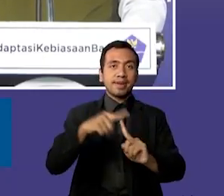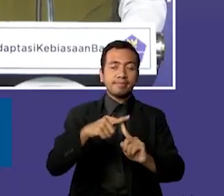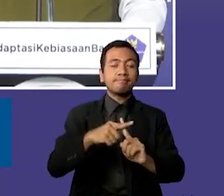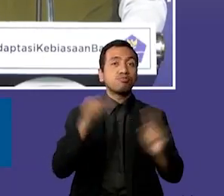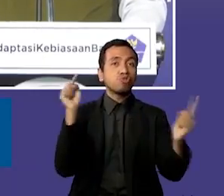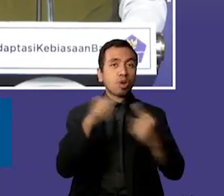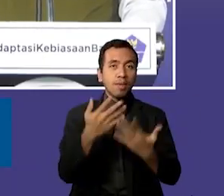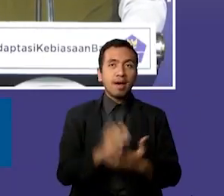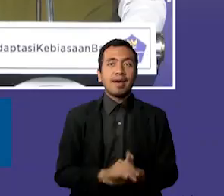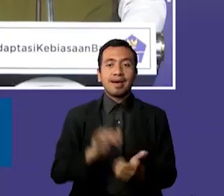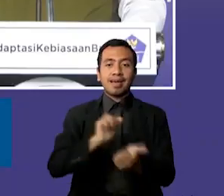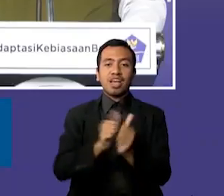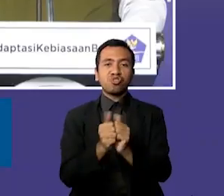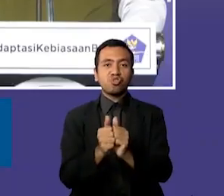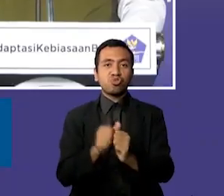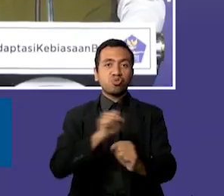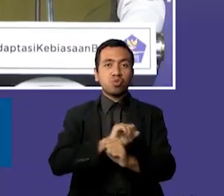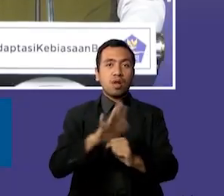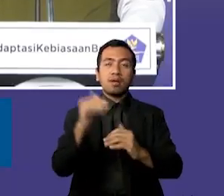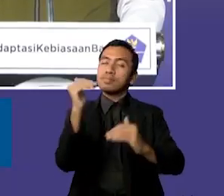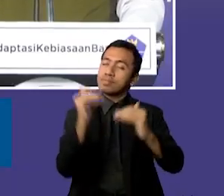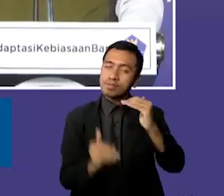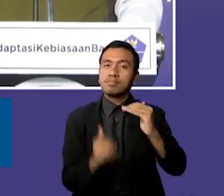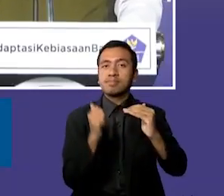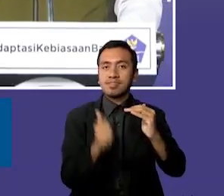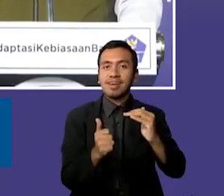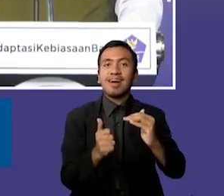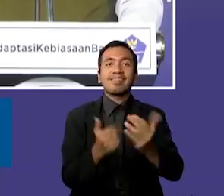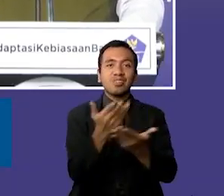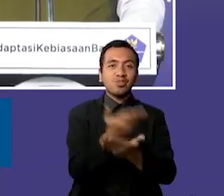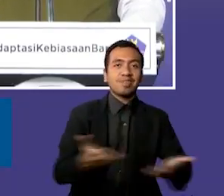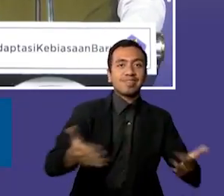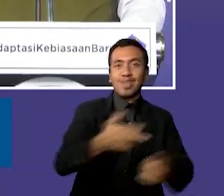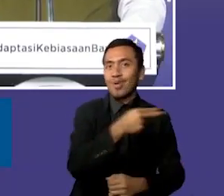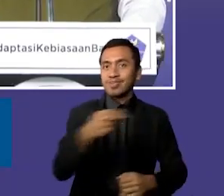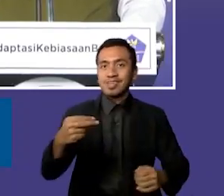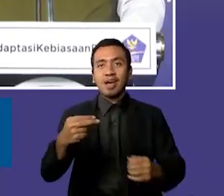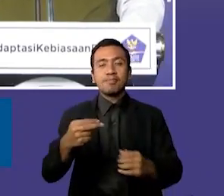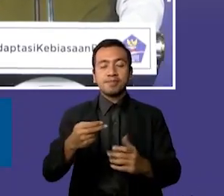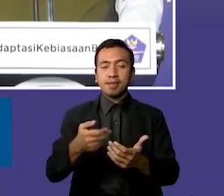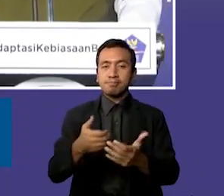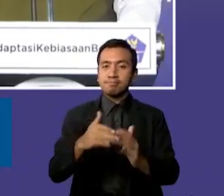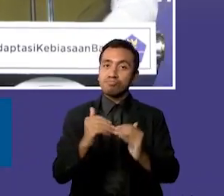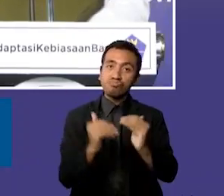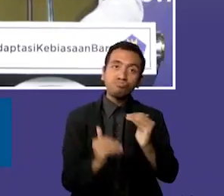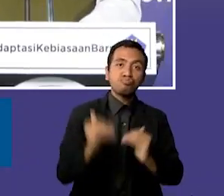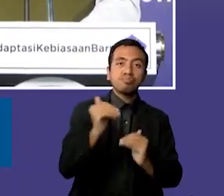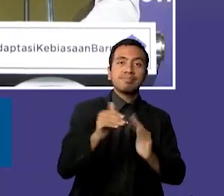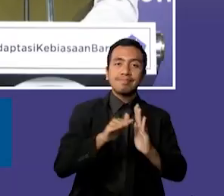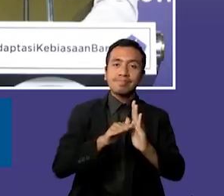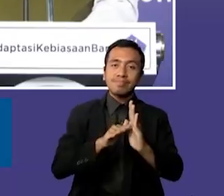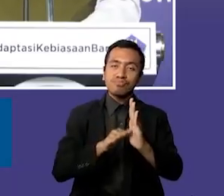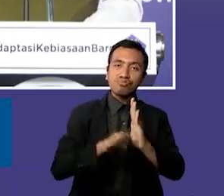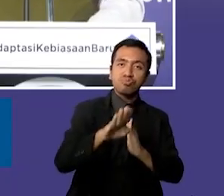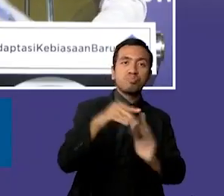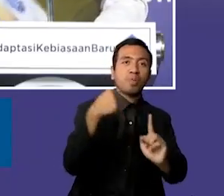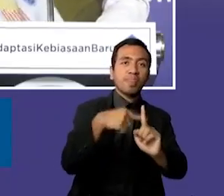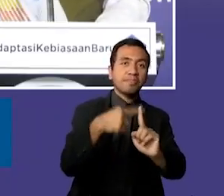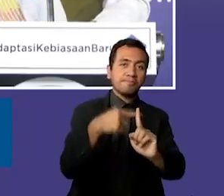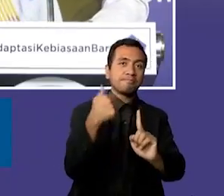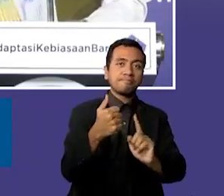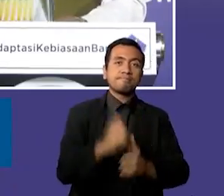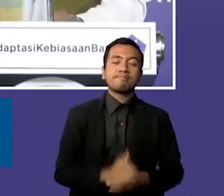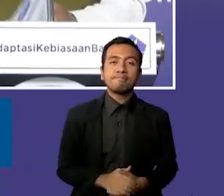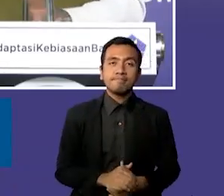bisa menurun menjadi lebih baik dan kondisi Indonesia secara keseluruhan akan menjadi lebih baik pula. Berikutnya, kami